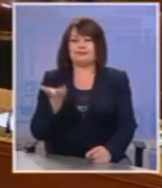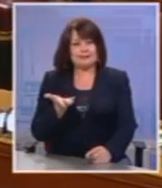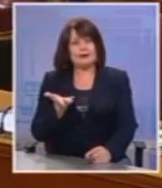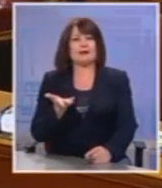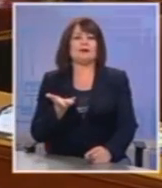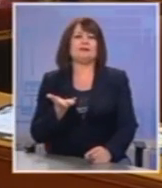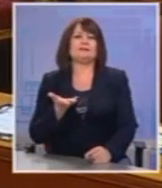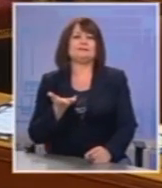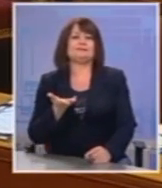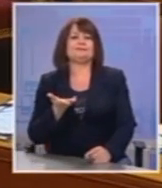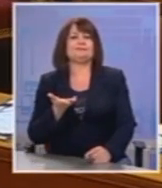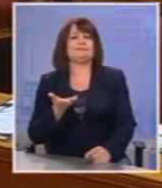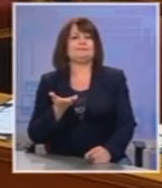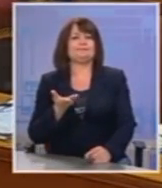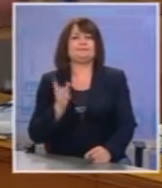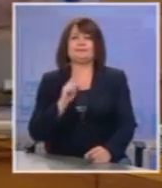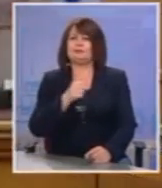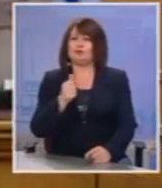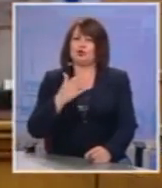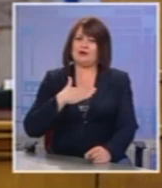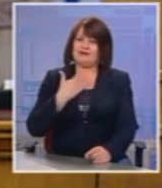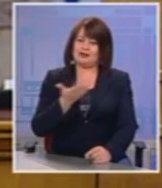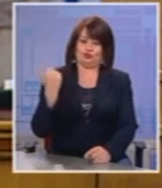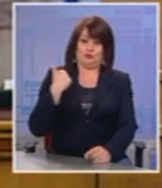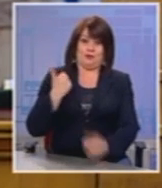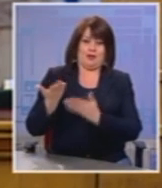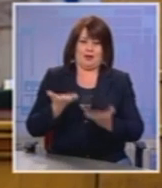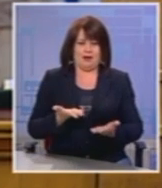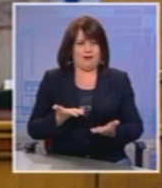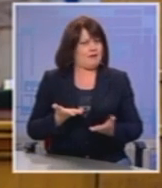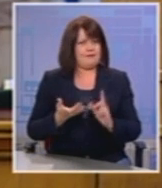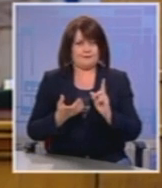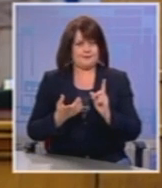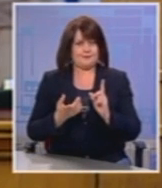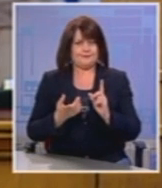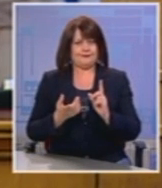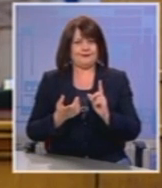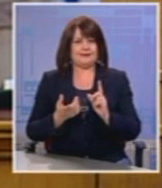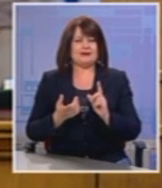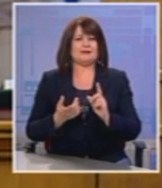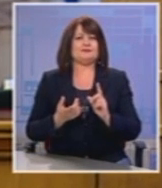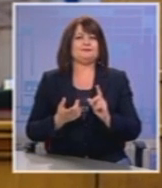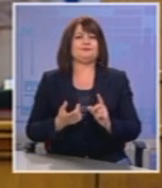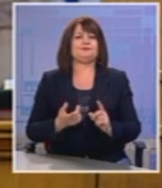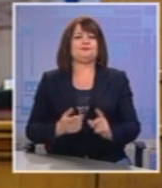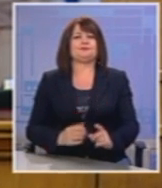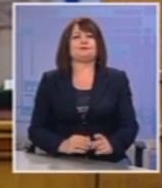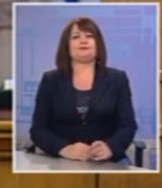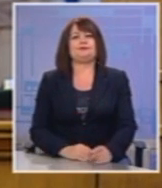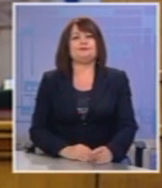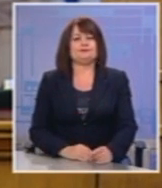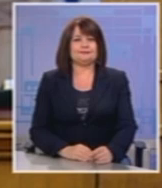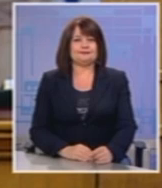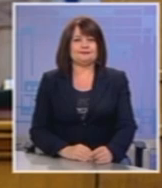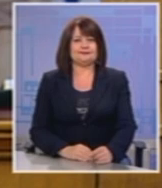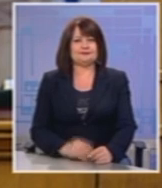αλλά δεν σας ευχαριστώ μόνο επειδή με καλέσατε όχι μόνον διότι